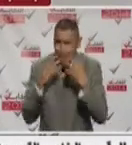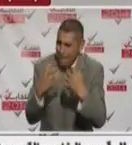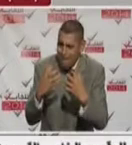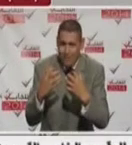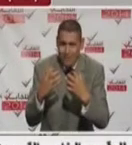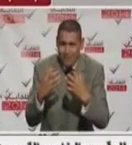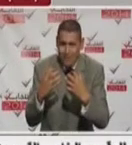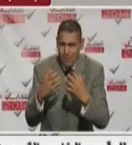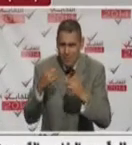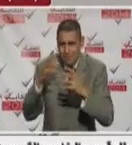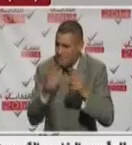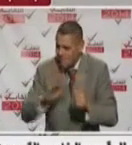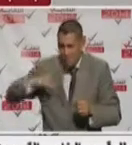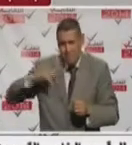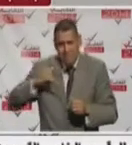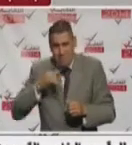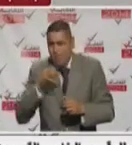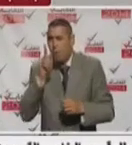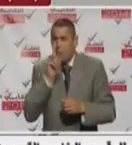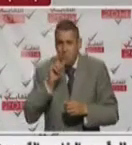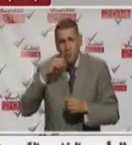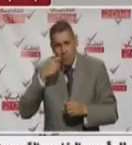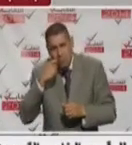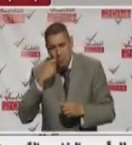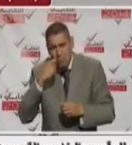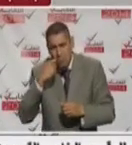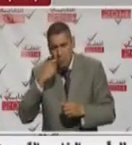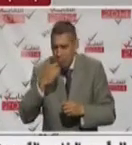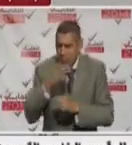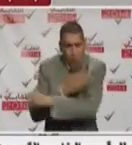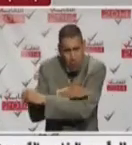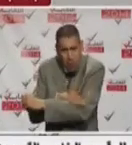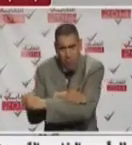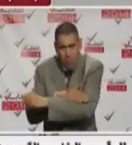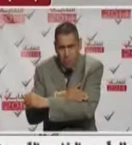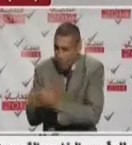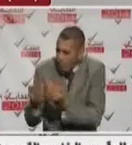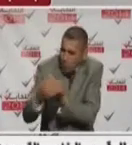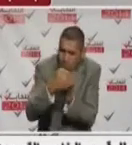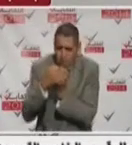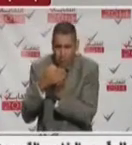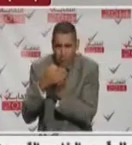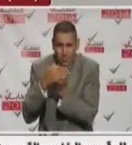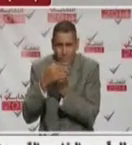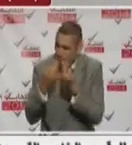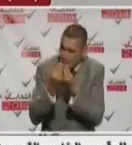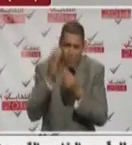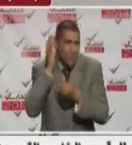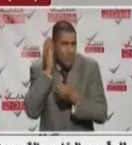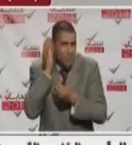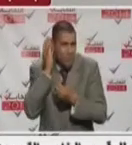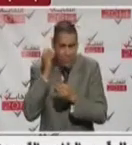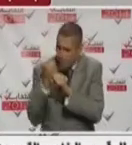لأهاليها لمواطنيها لشبابها وقواتها وكفاءاتها للالتفاف حول جهتهم والالتفات إليها